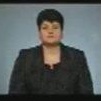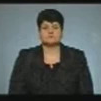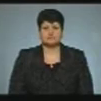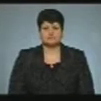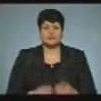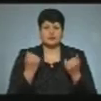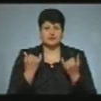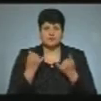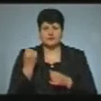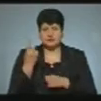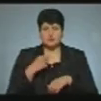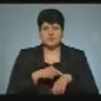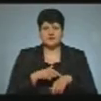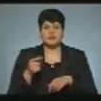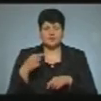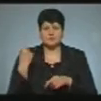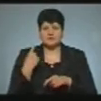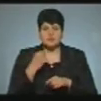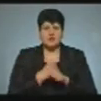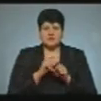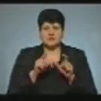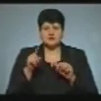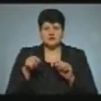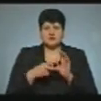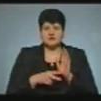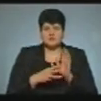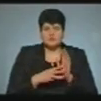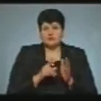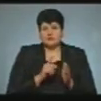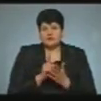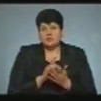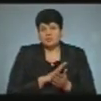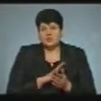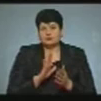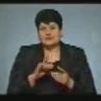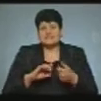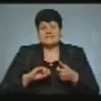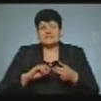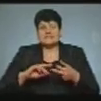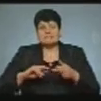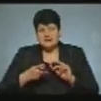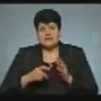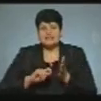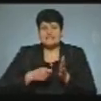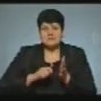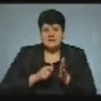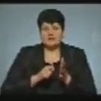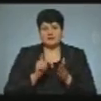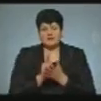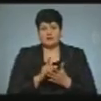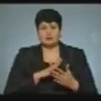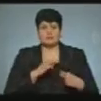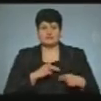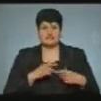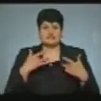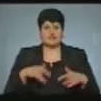Сьогодні об 11 годині в Тернопільській обласній аптеці номер 78 повинна була відбутись зміна замків, а також її працівники мали звільнити приміщення